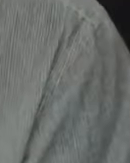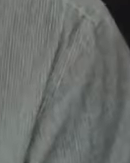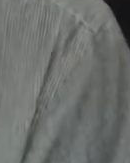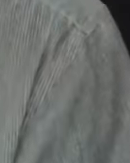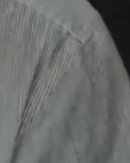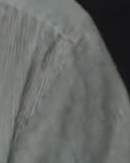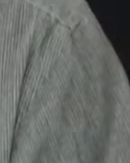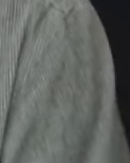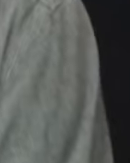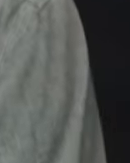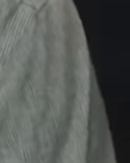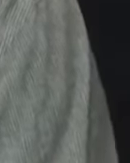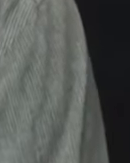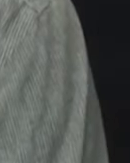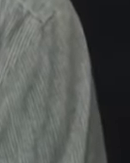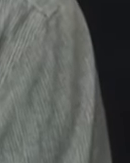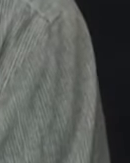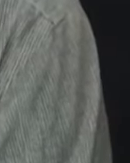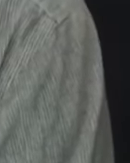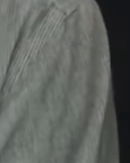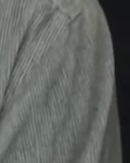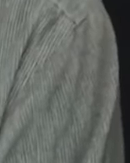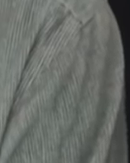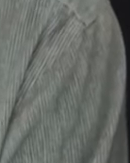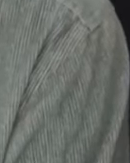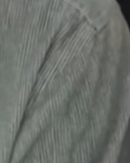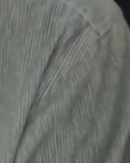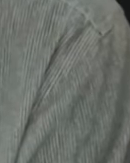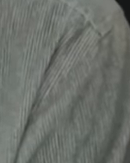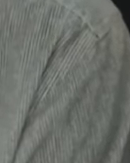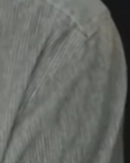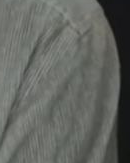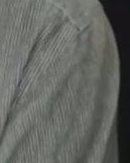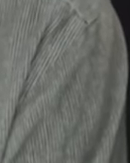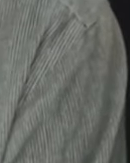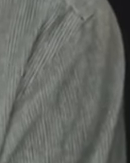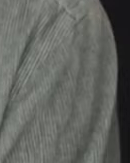mau direnovasi gitu. Ya, karena kendala ada tiang, ya